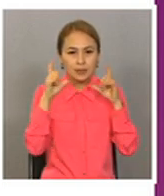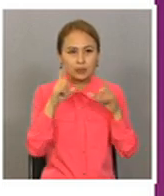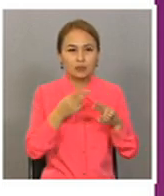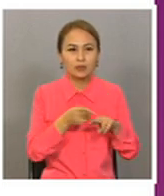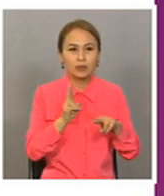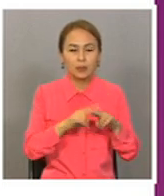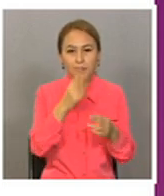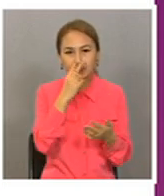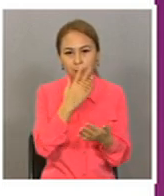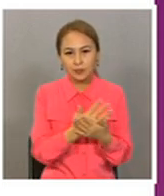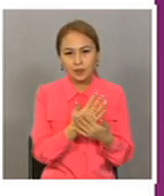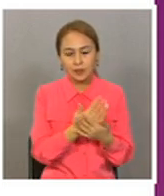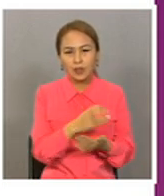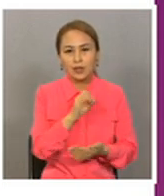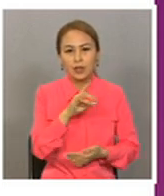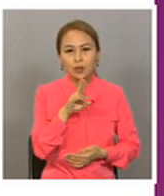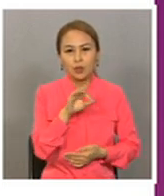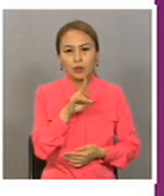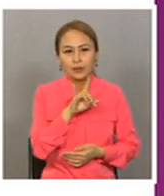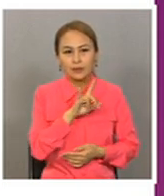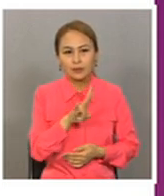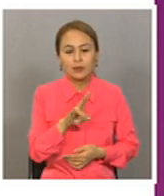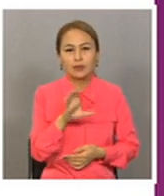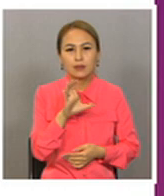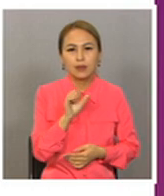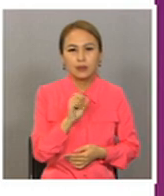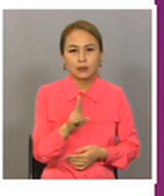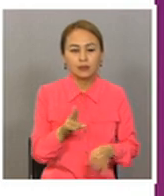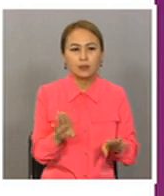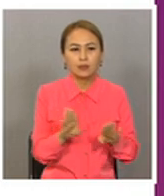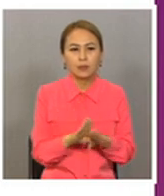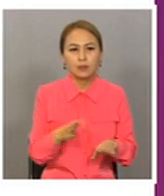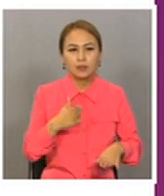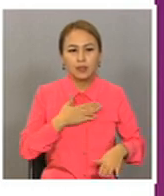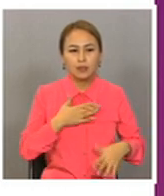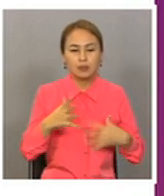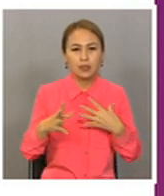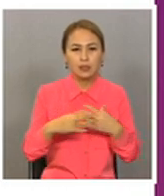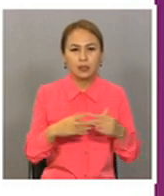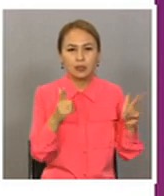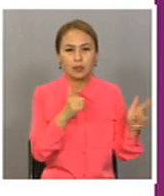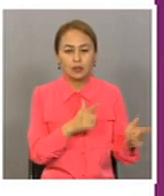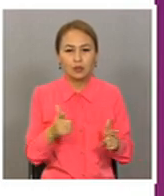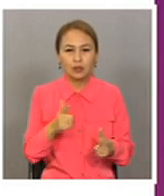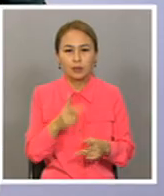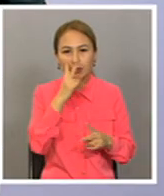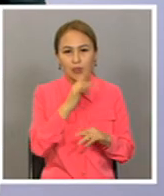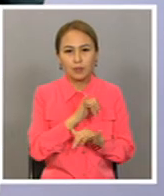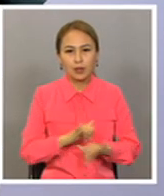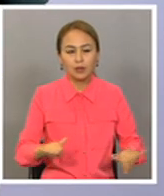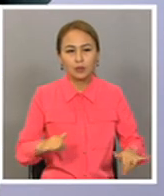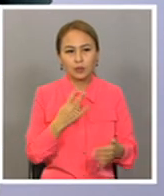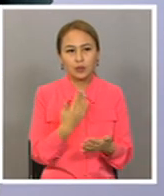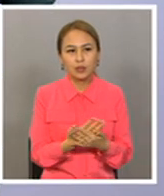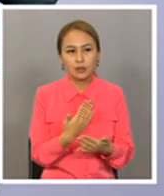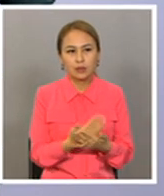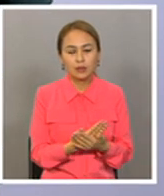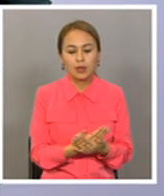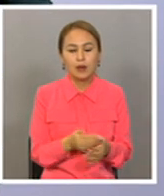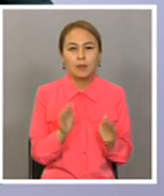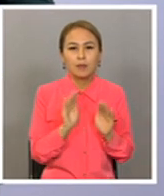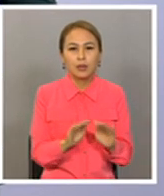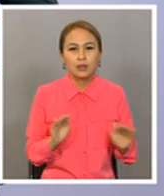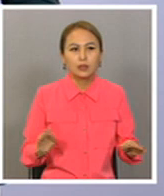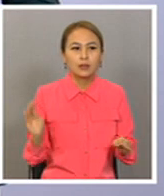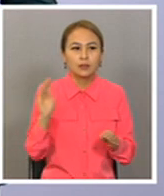бар ер тоқым аппликациясы сақтарда бізбен кестелеу ісінің дамығандығын көрсетеді. Балалар, сондай